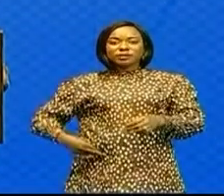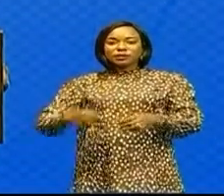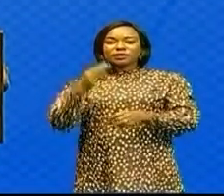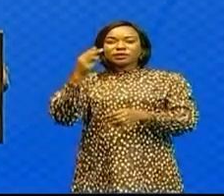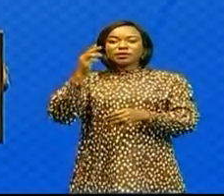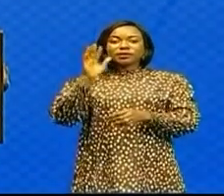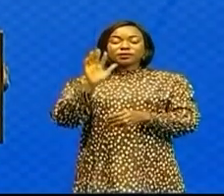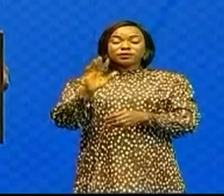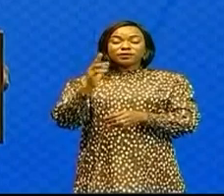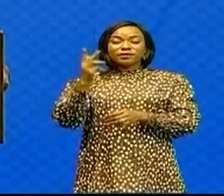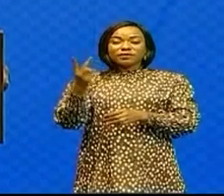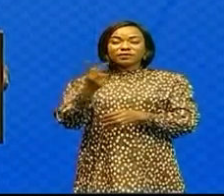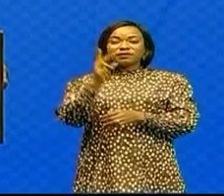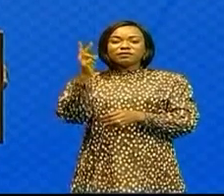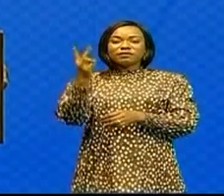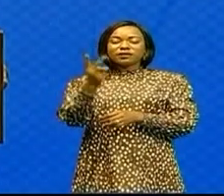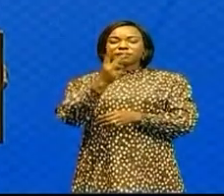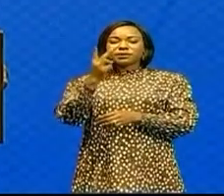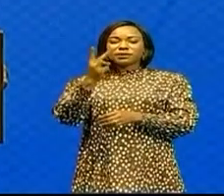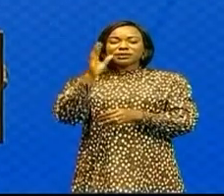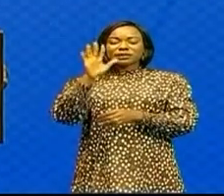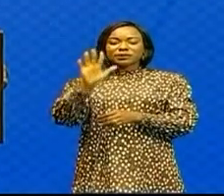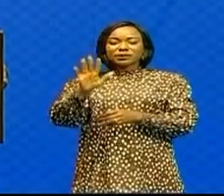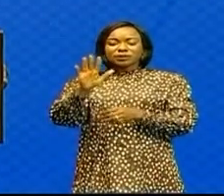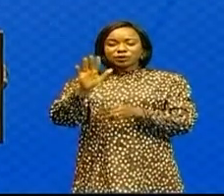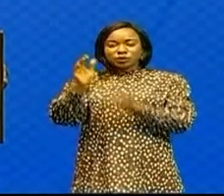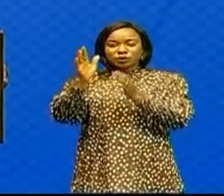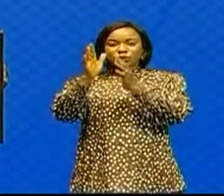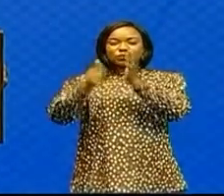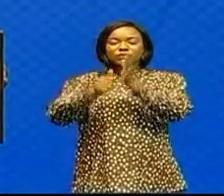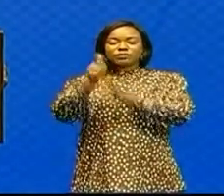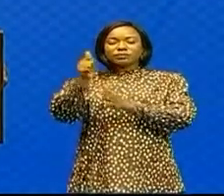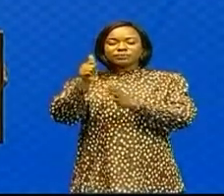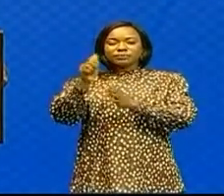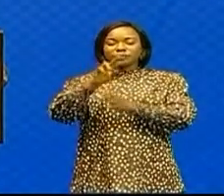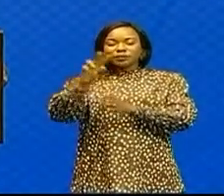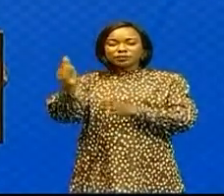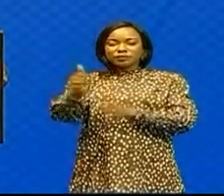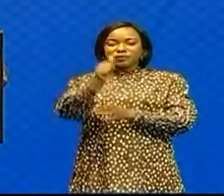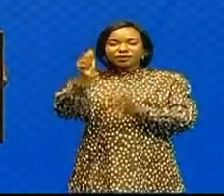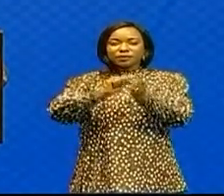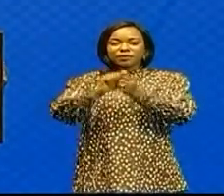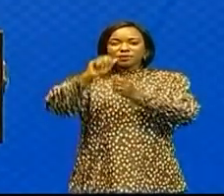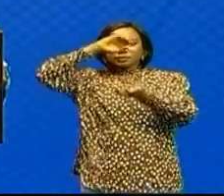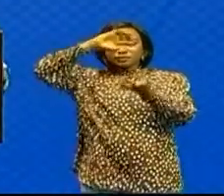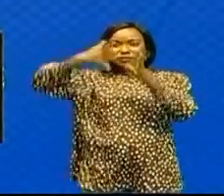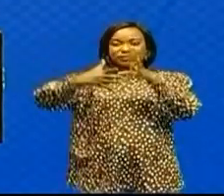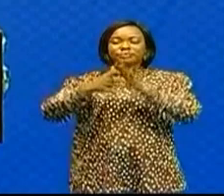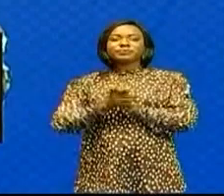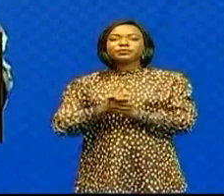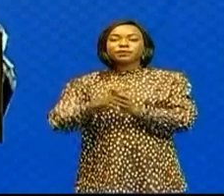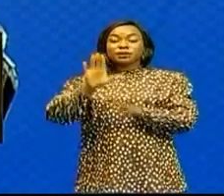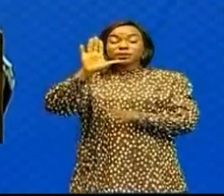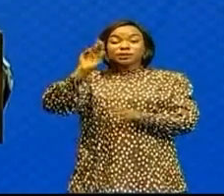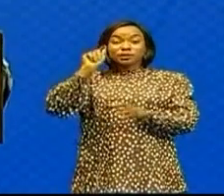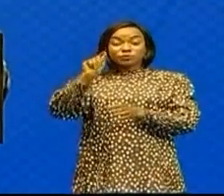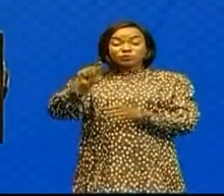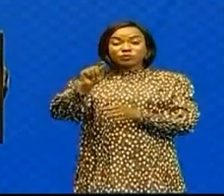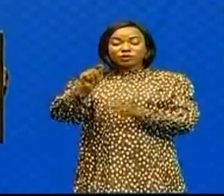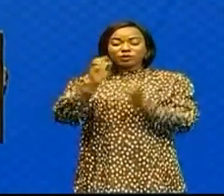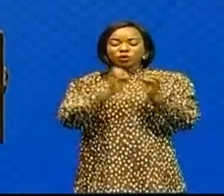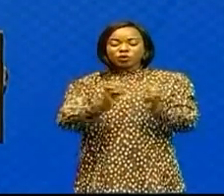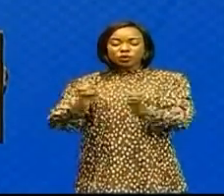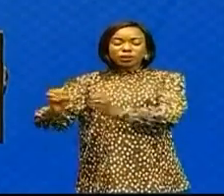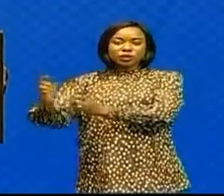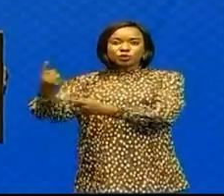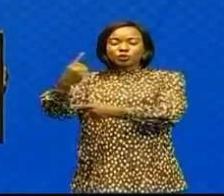vendredi 5 novembre 2021 par visioconférence. 5 points étaient inscrits à l'ordre du